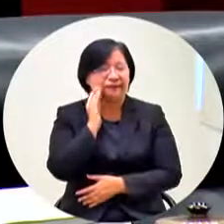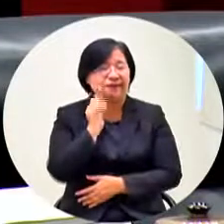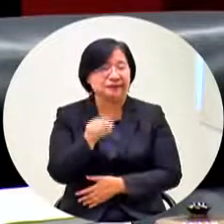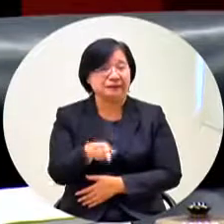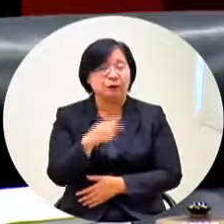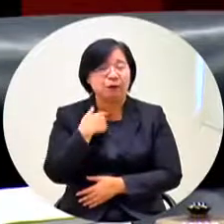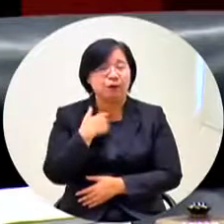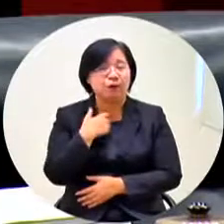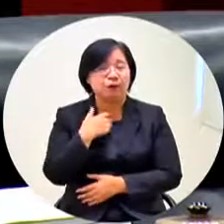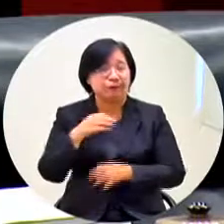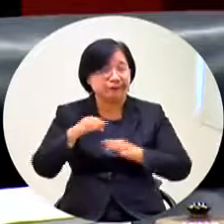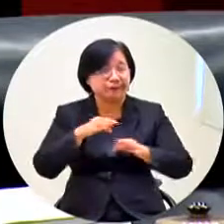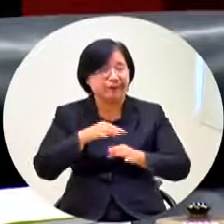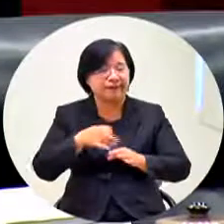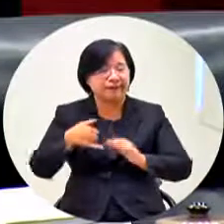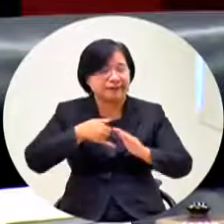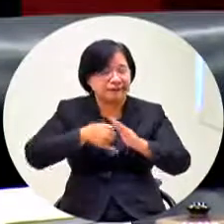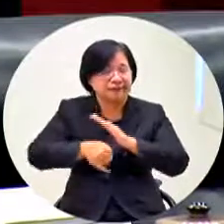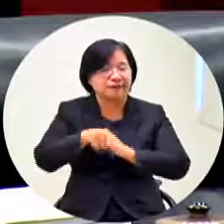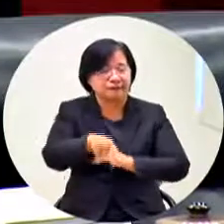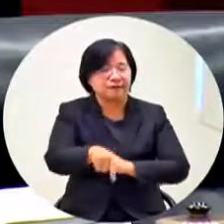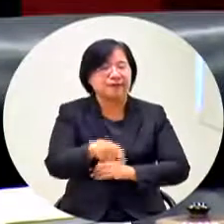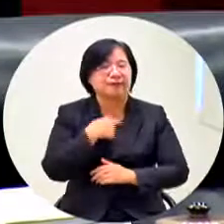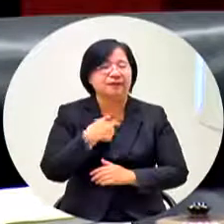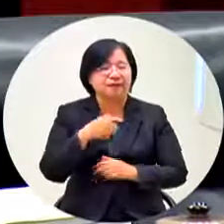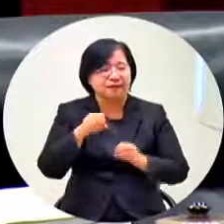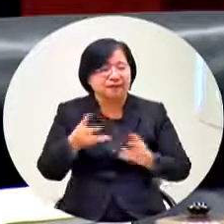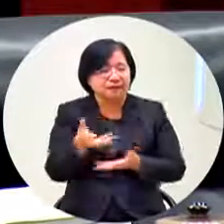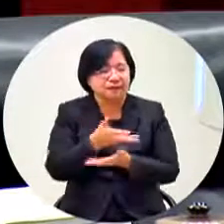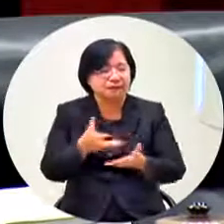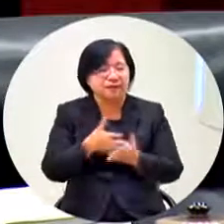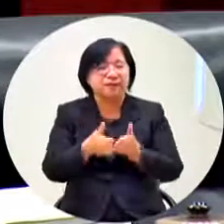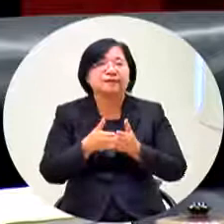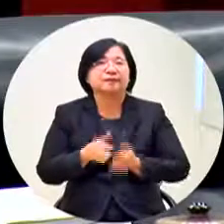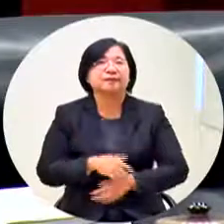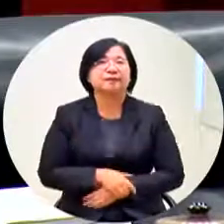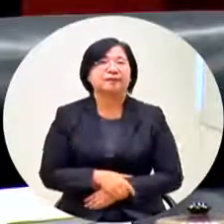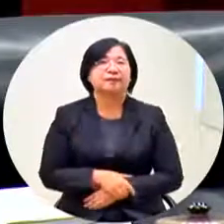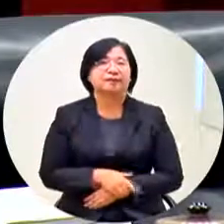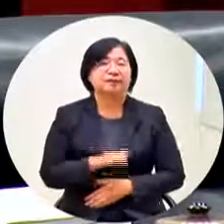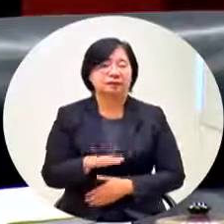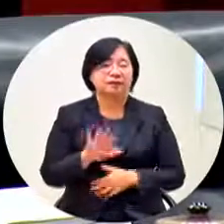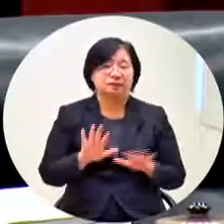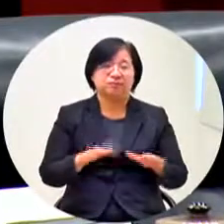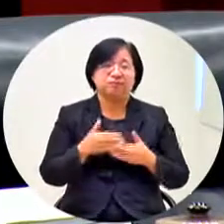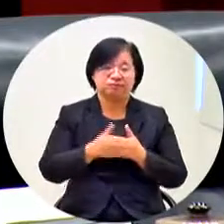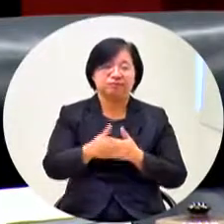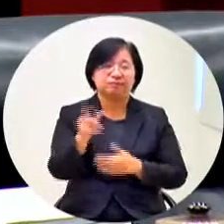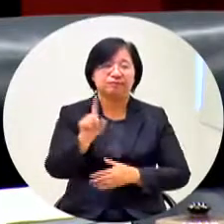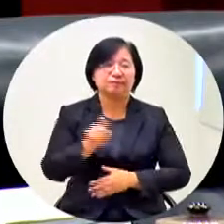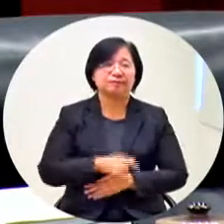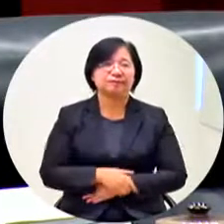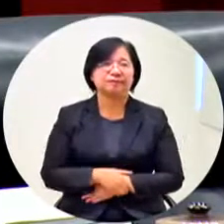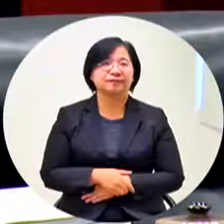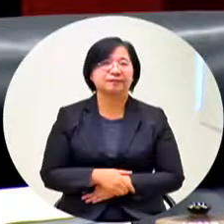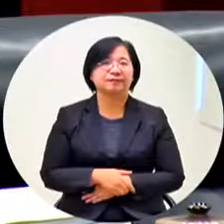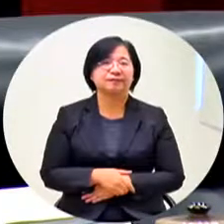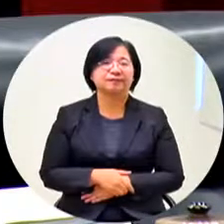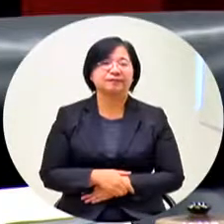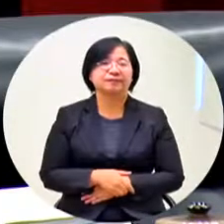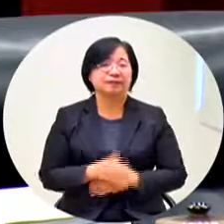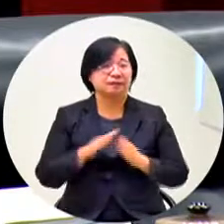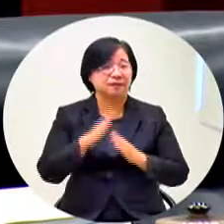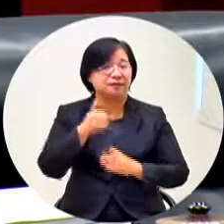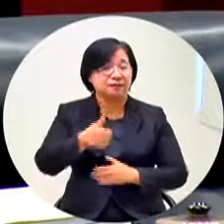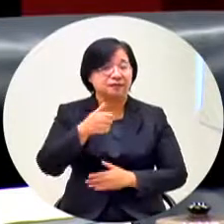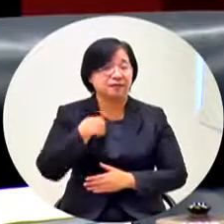话，我希望你们能够好好的来跟他们沟通啊。我也想要知道的说现在的进度如何了。来，市长你知道吗？